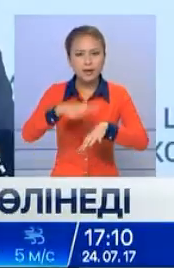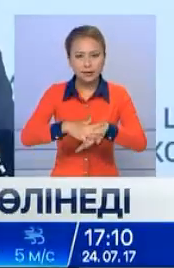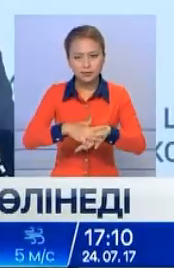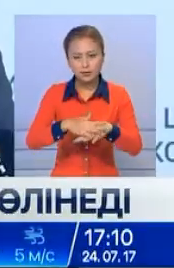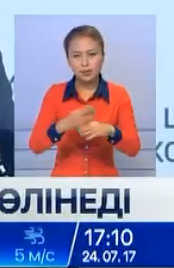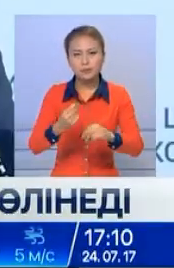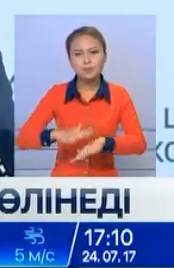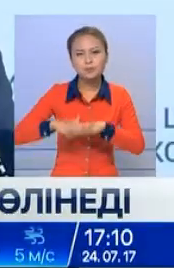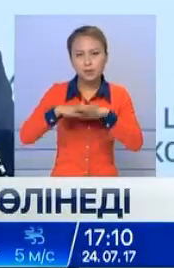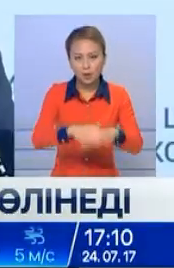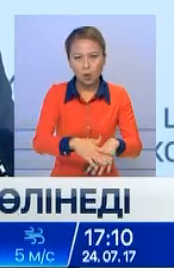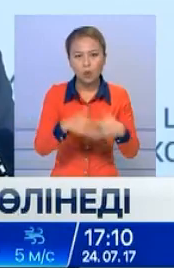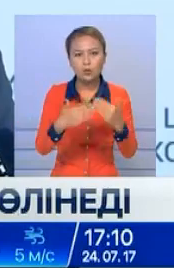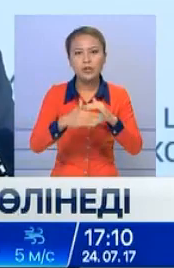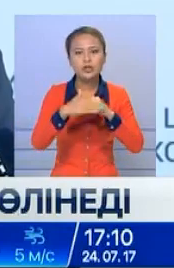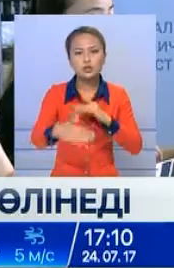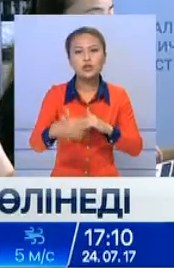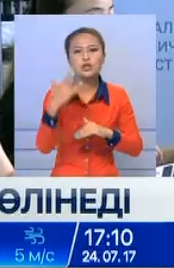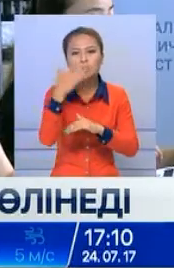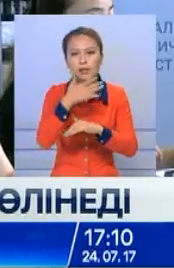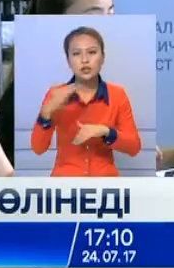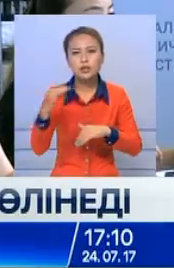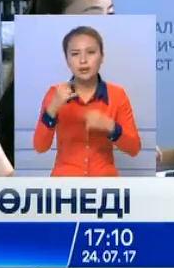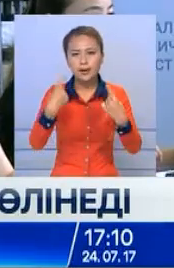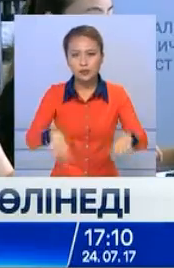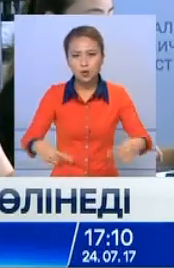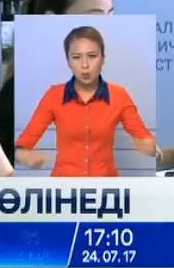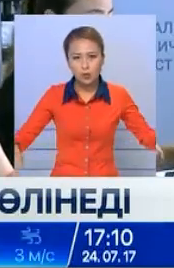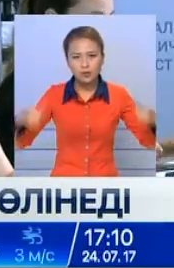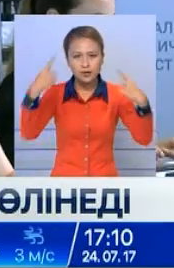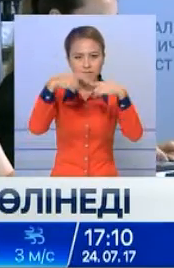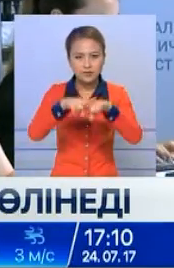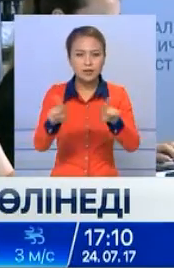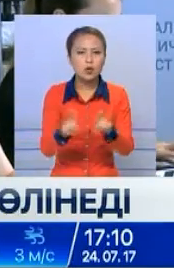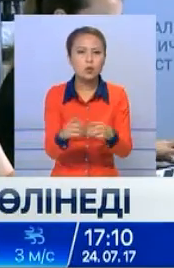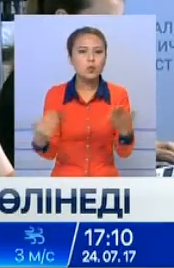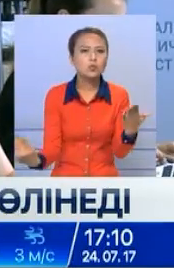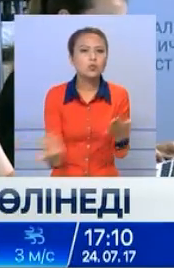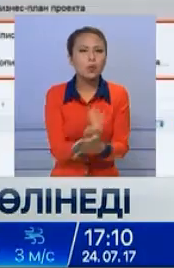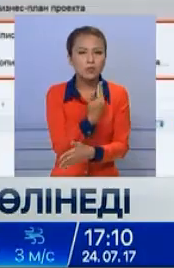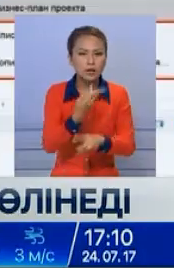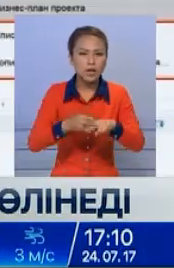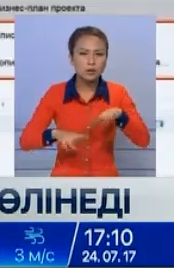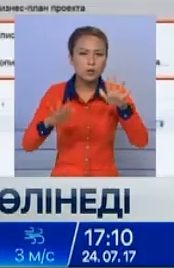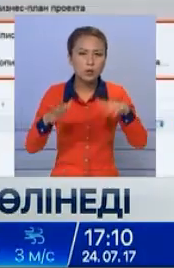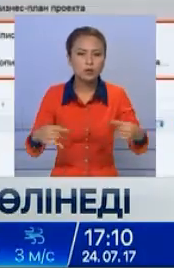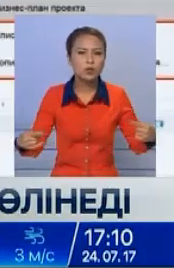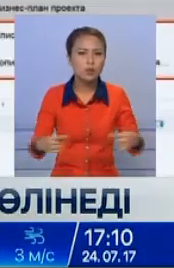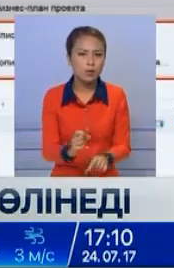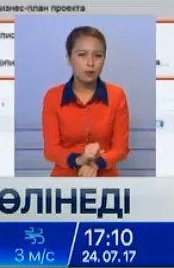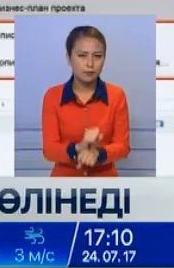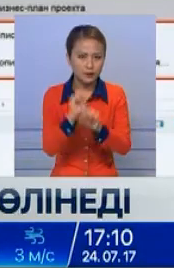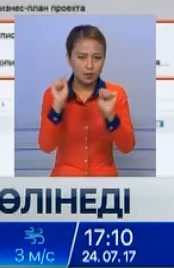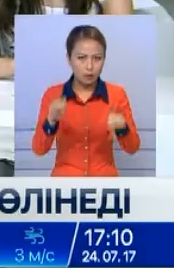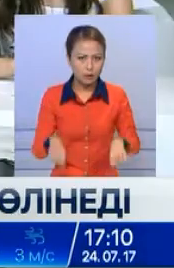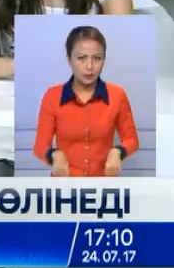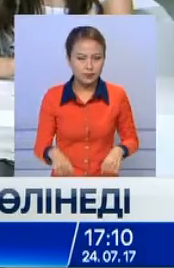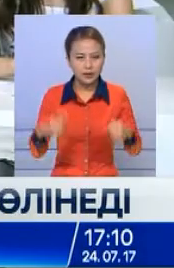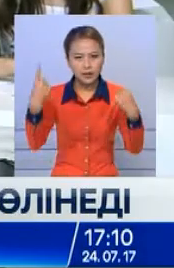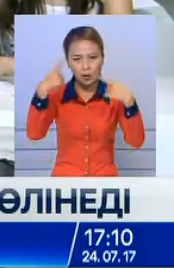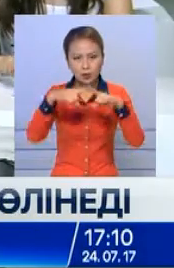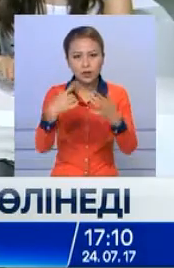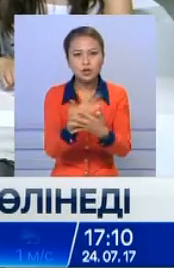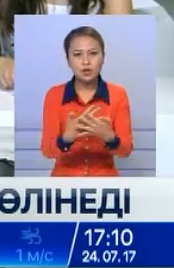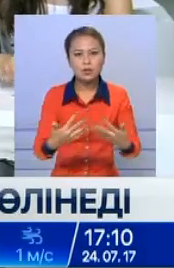бөлу қарастырылған. Бұл салада отандық және шетелдік озық технологияларды трансферттеу арқылы өнеркәсіп деңгейін көтеруге болады.